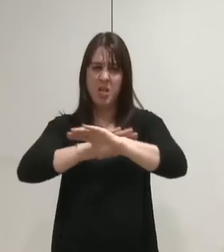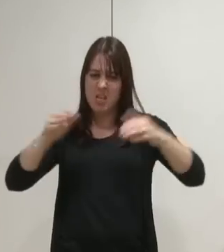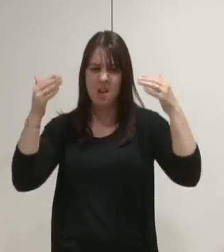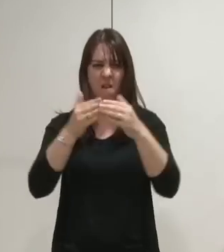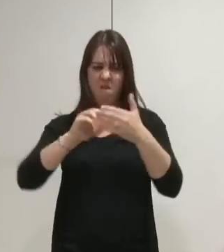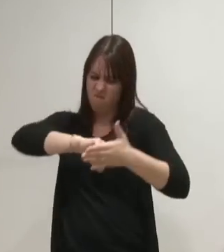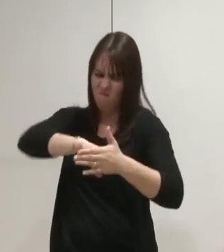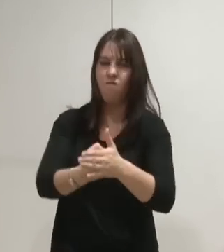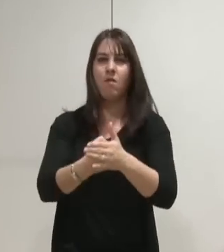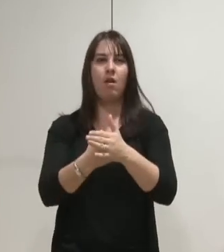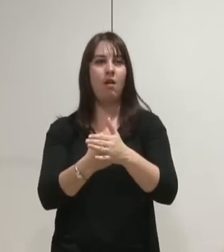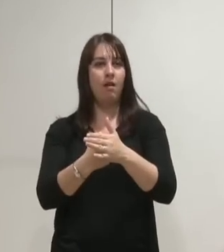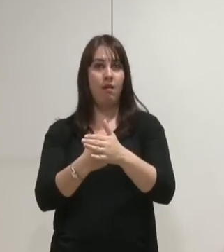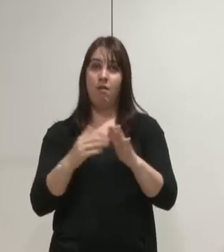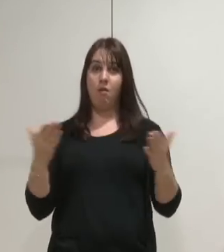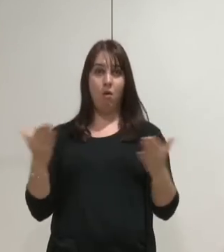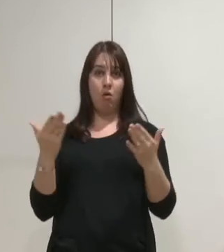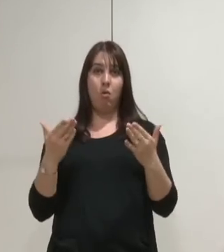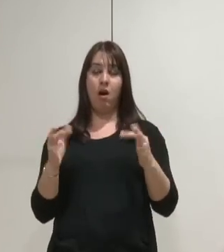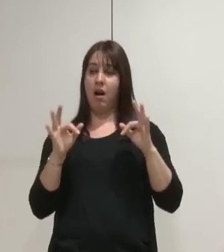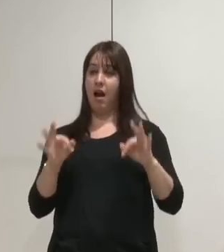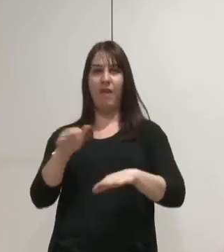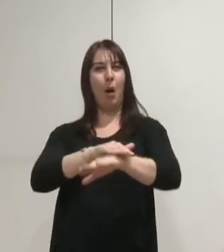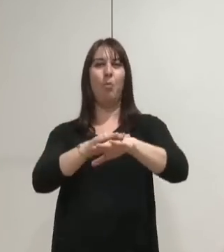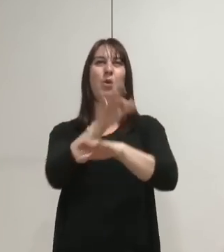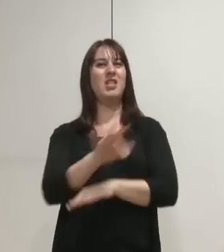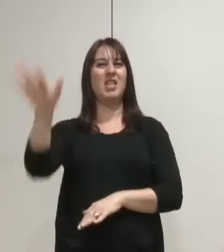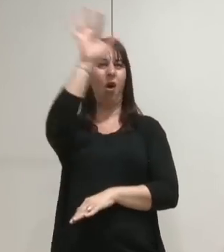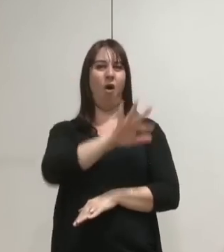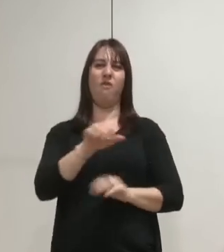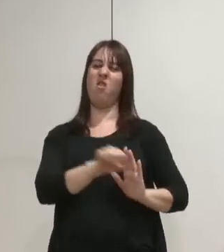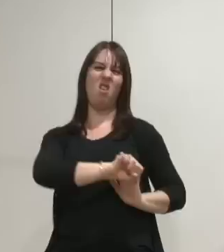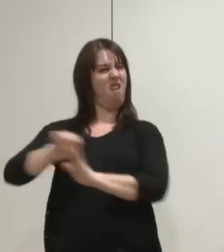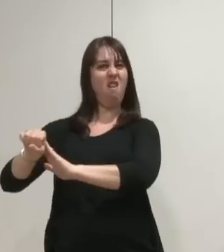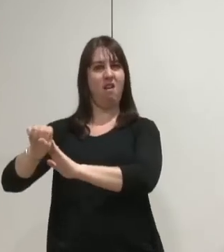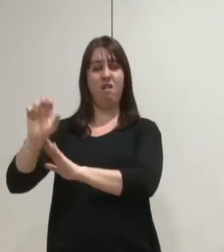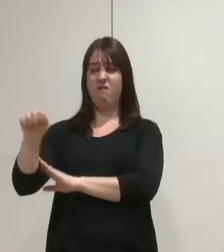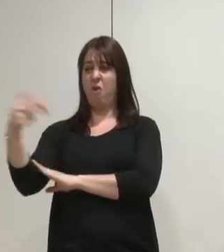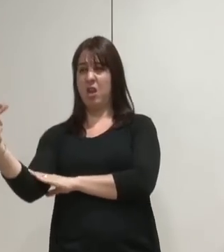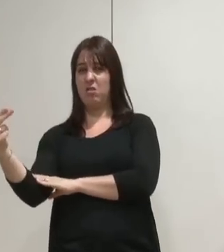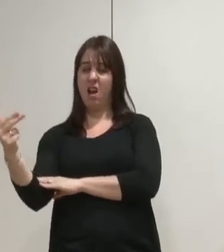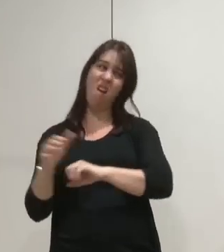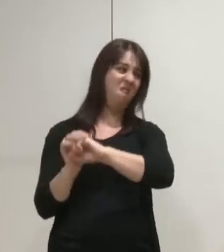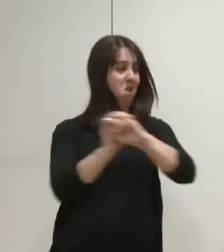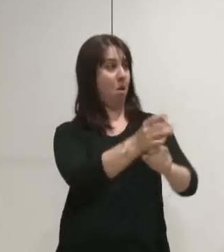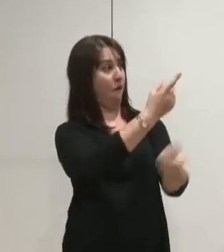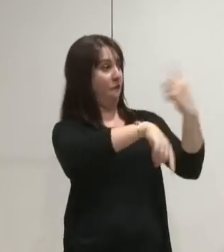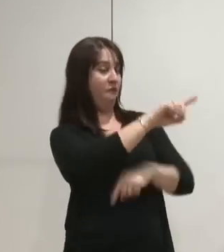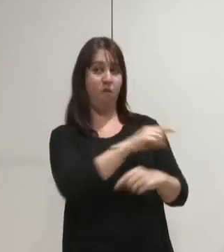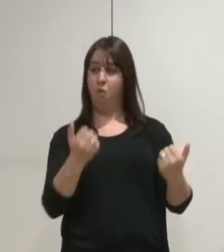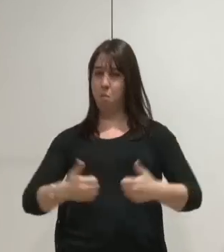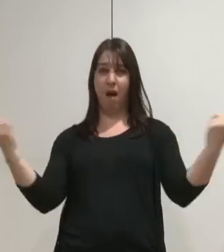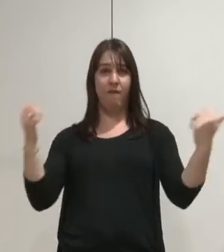retrouve aux deux extrémités de l' chitier au Front National et chez vous nous l'avons vu sur la